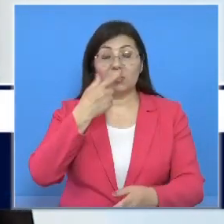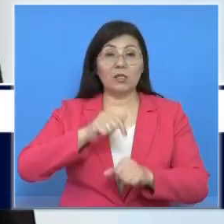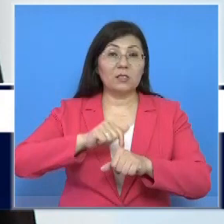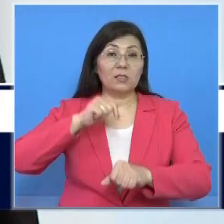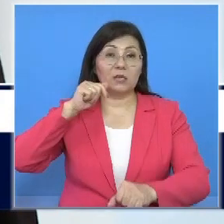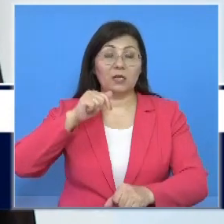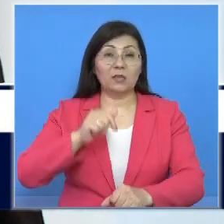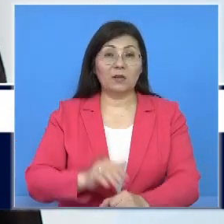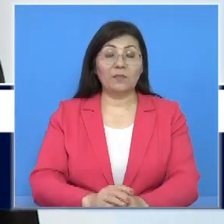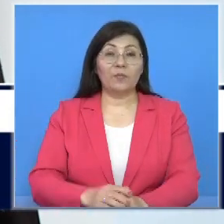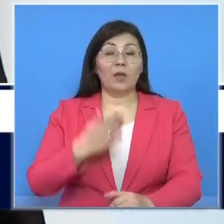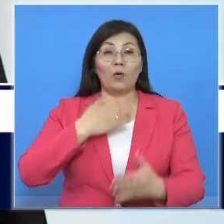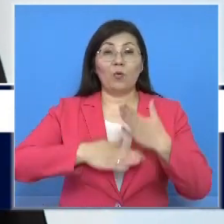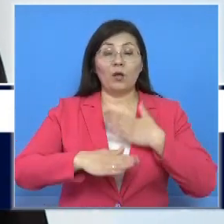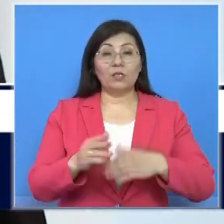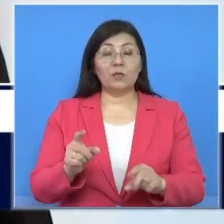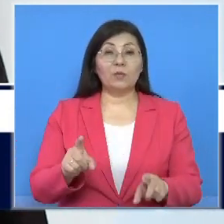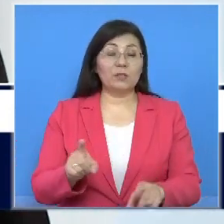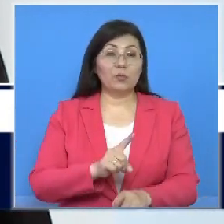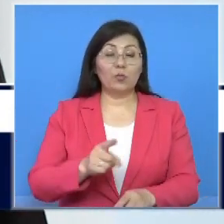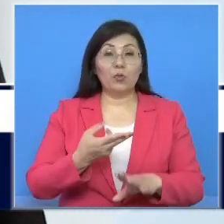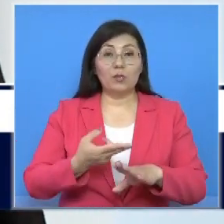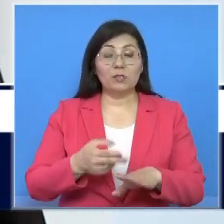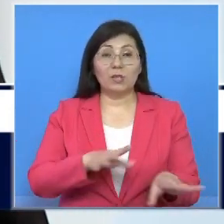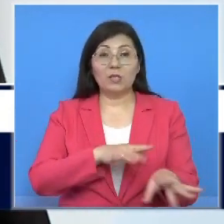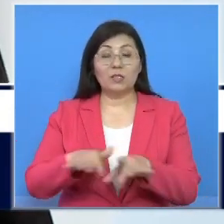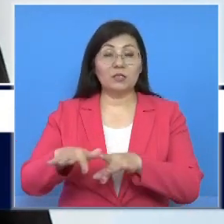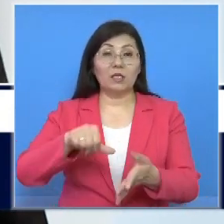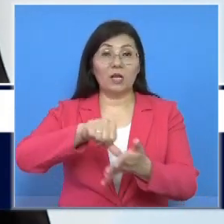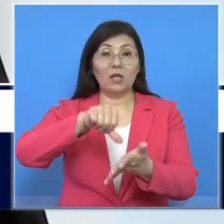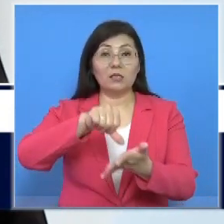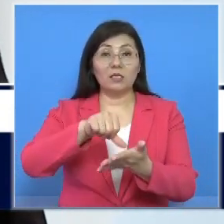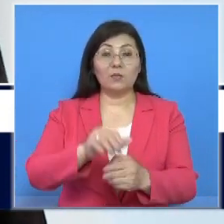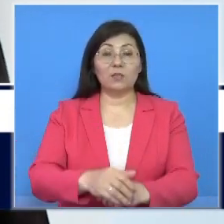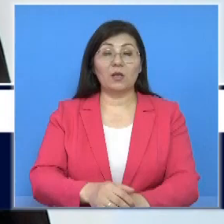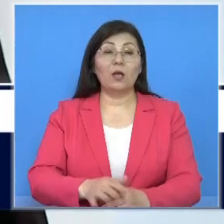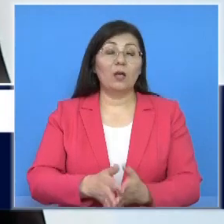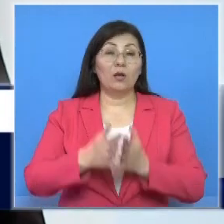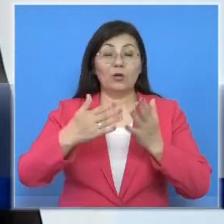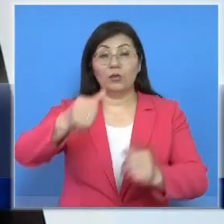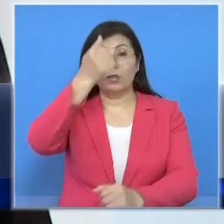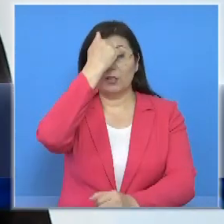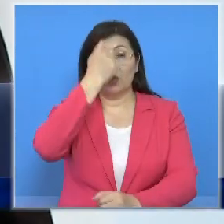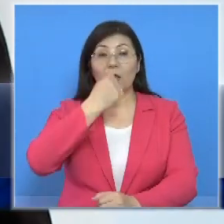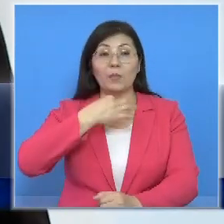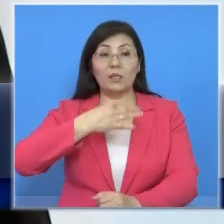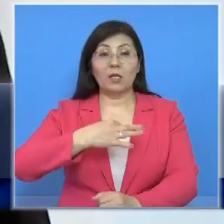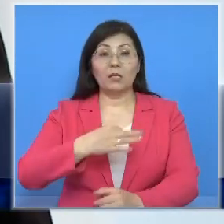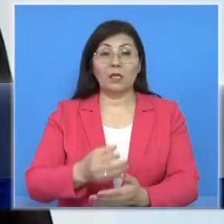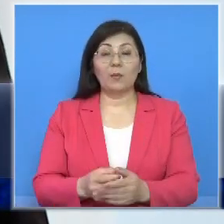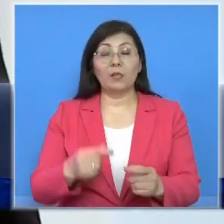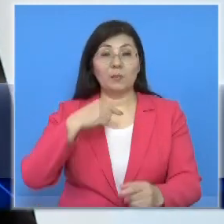алдық. Қуаныштымыз осындай іс-шараға қатысқанымызға. Көп-көп рахмет айтамын. Психологтармен